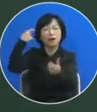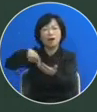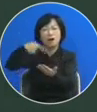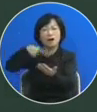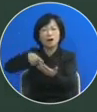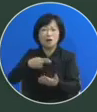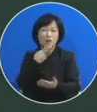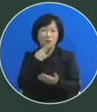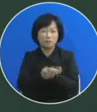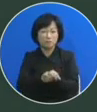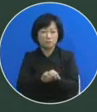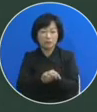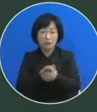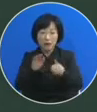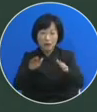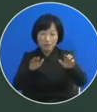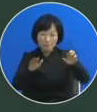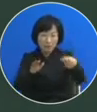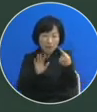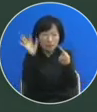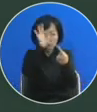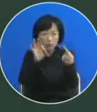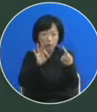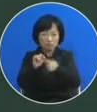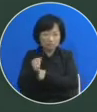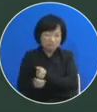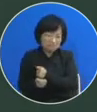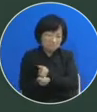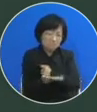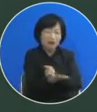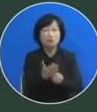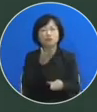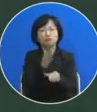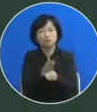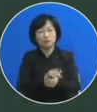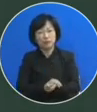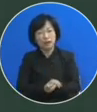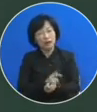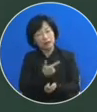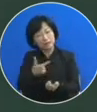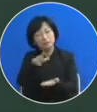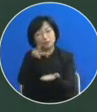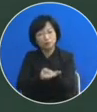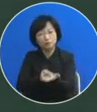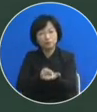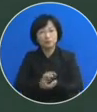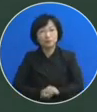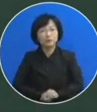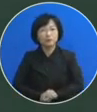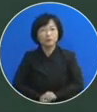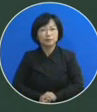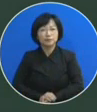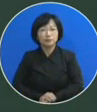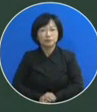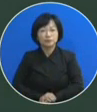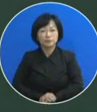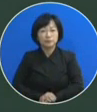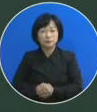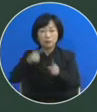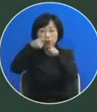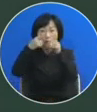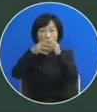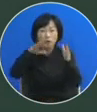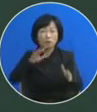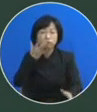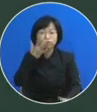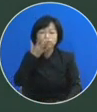아닙니다. 지금 100% 뿌리 내릴. But more than just being rooted, completely it's spread 100%. 큰일 났어요. We're really in trouble. 교회는 전혀 이걸 안 모릅니다. But the